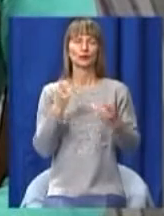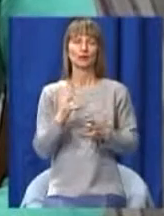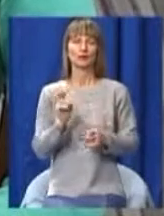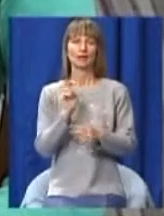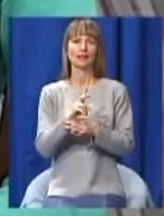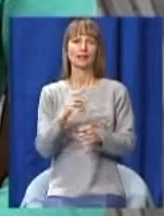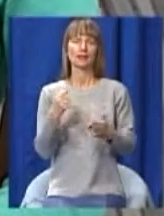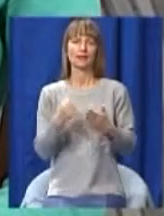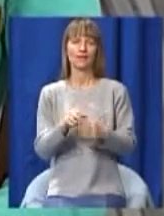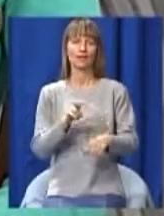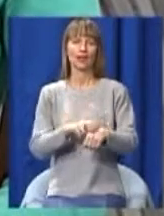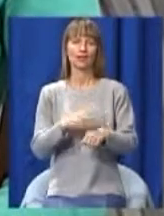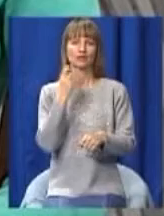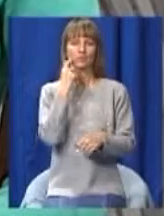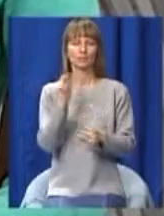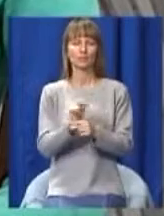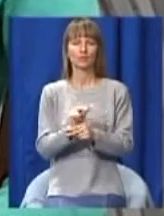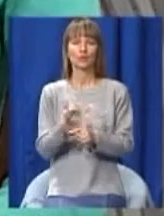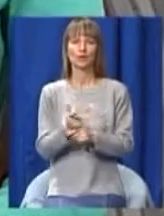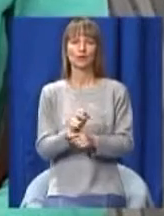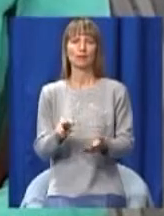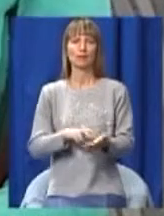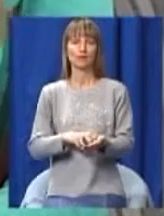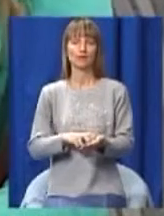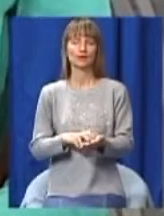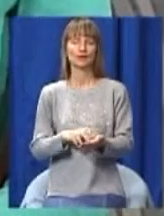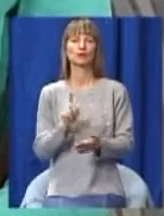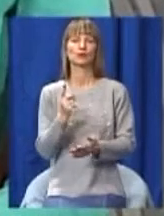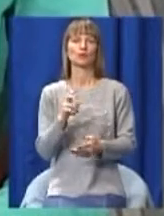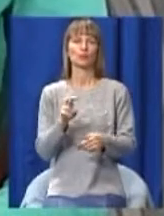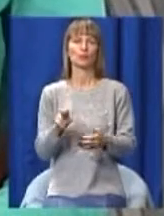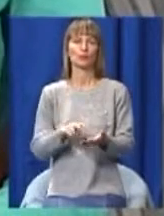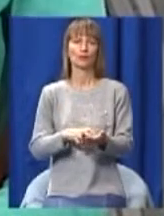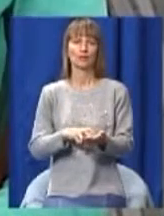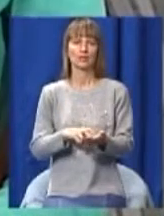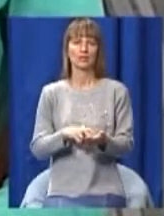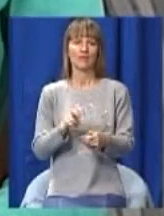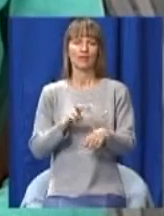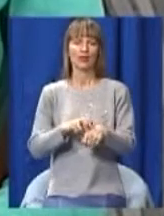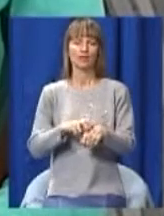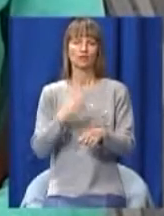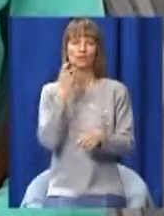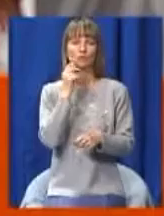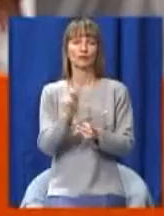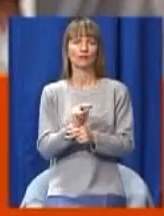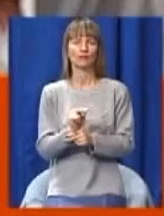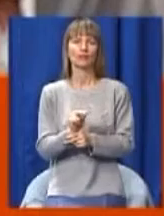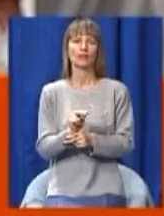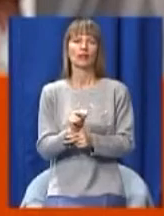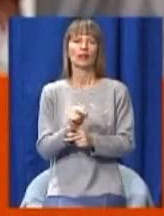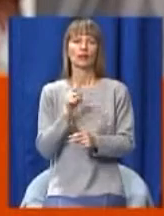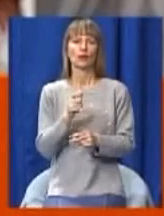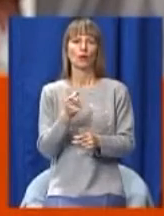йти до стоматолога. Так. Боїшся стоматологів? Так, дуже. А чому ти їх боїшся? Вони ж тобі добро роблять. Чому їх боятися? Ну, вони